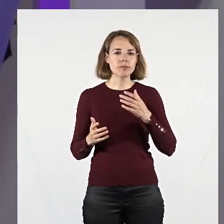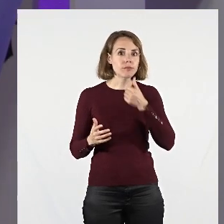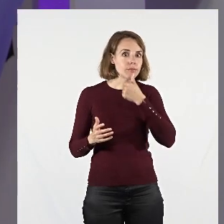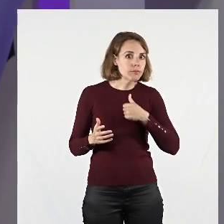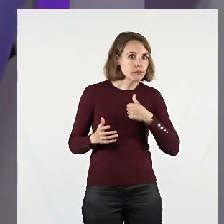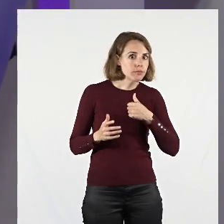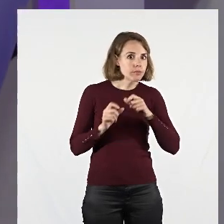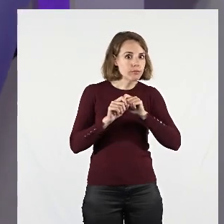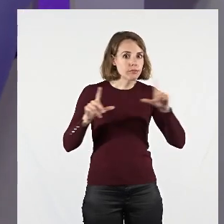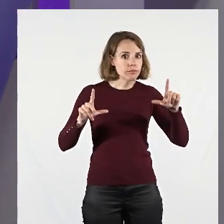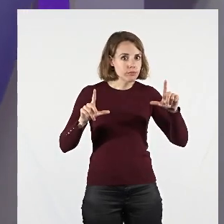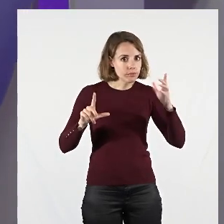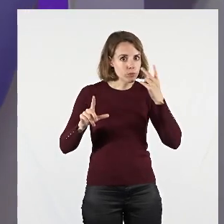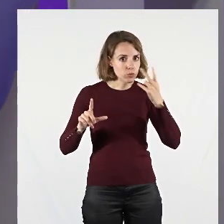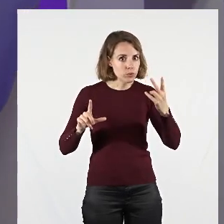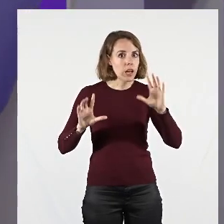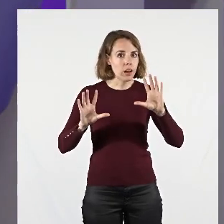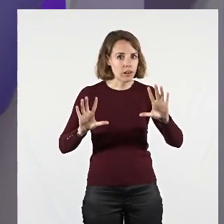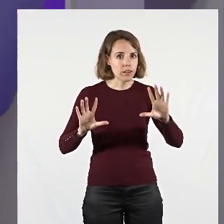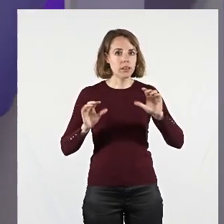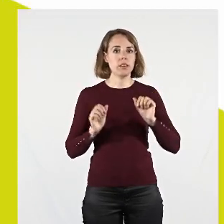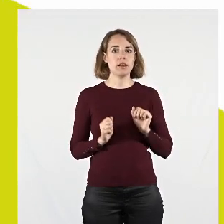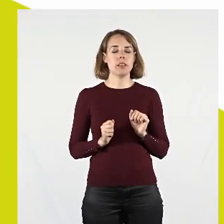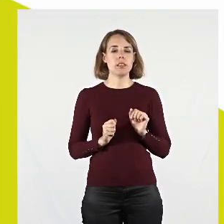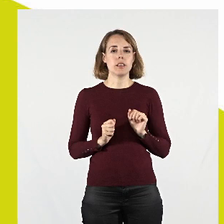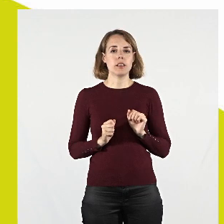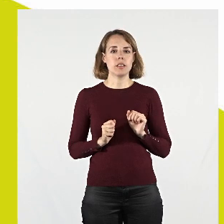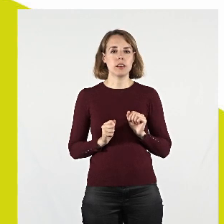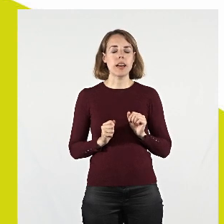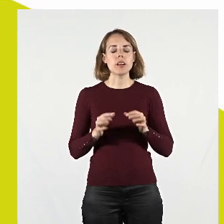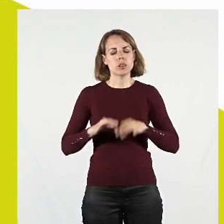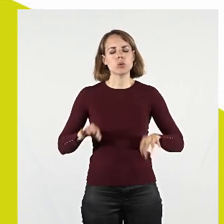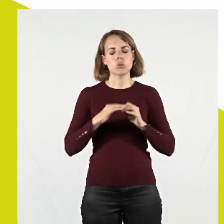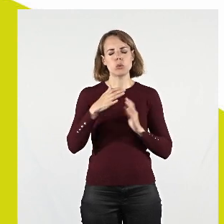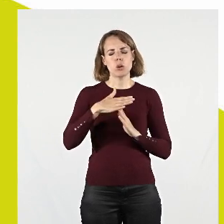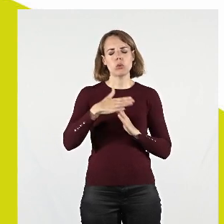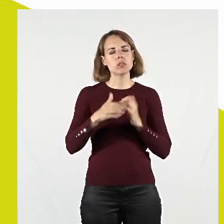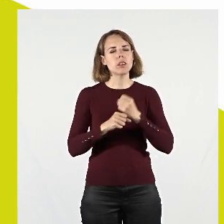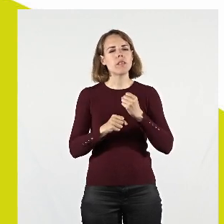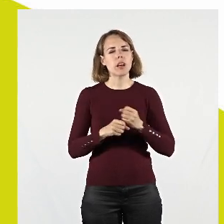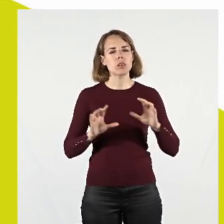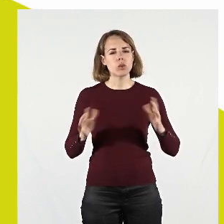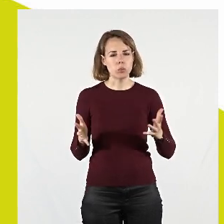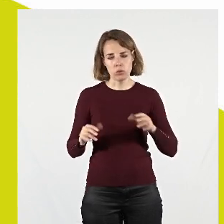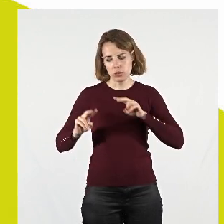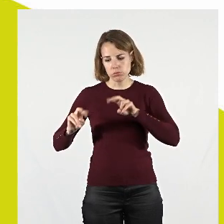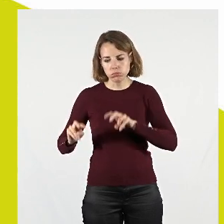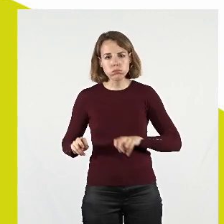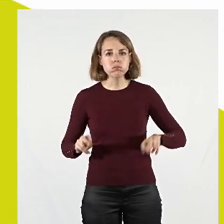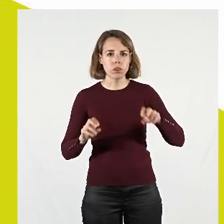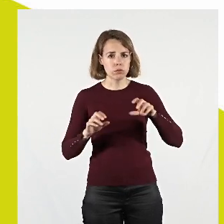se manifestent, deux idées. Comment travaille la Cour des comptes sur ces sujets? Des investigations de terrain. On va voir des établissements et